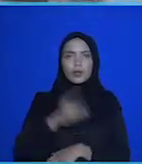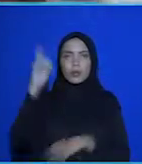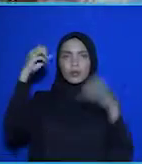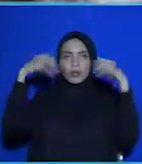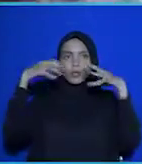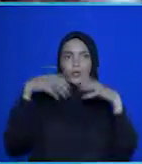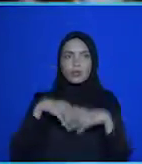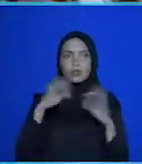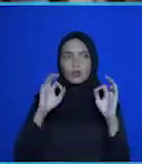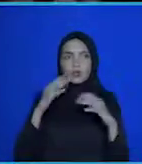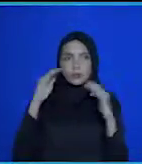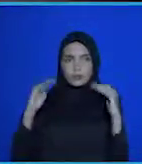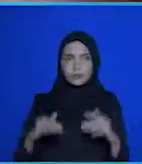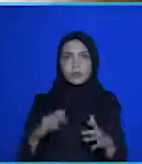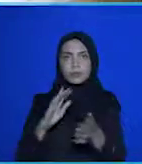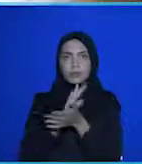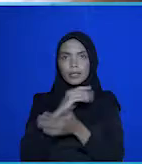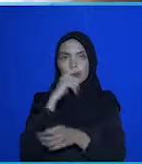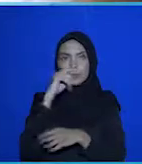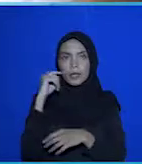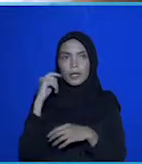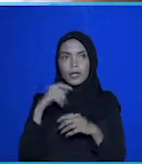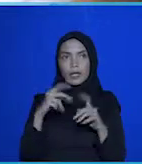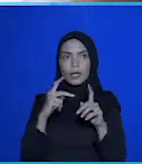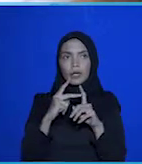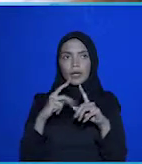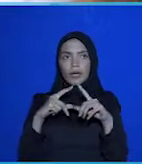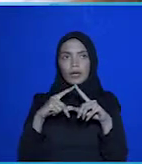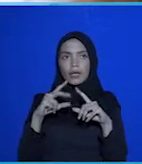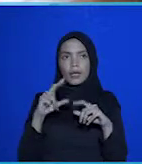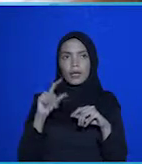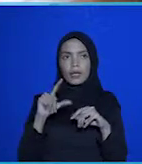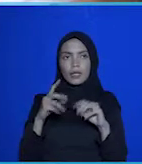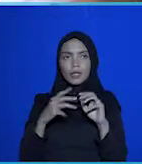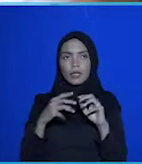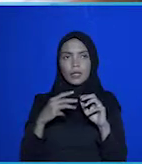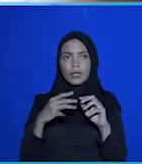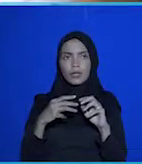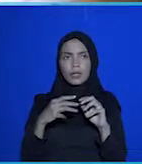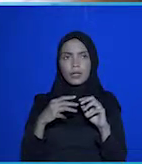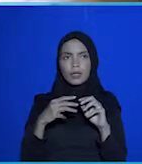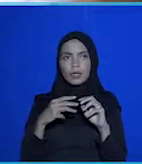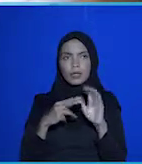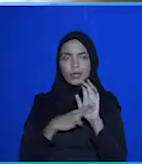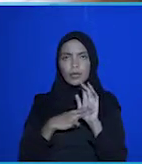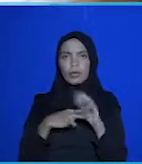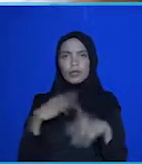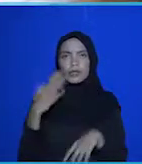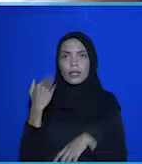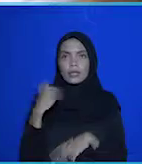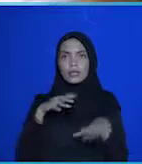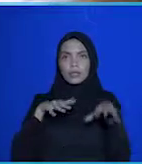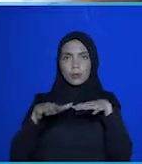aplaus kepada Ibu Rita. Baik, berikutnya kita berikan kesempatan pada Pak Harwen ini, yang